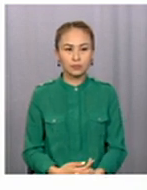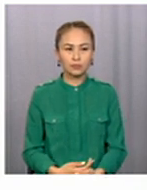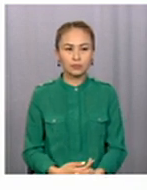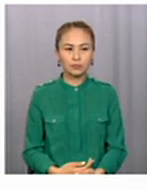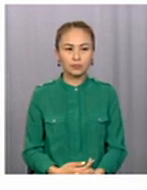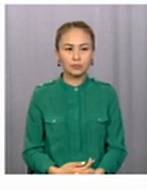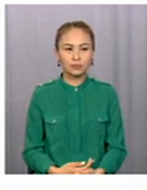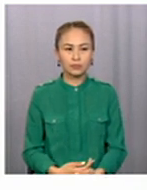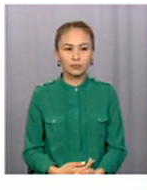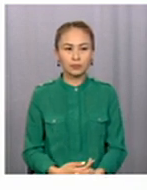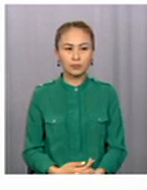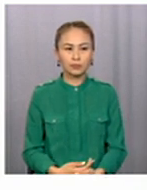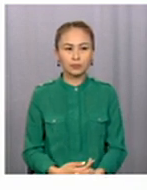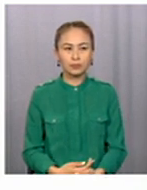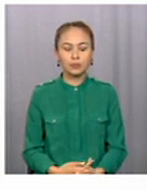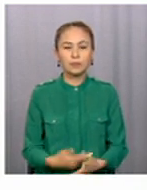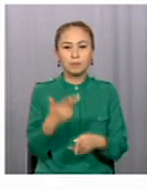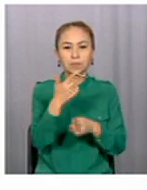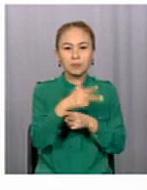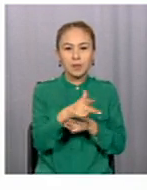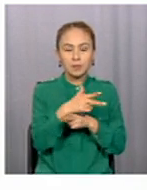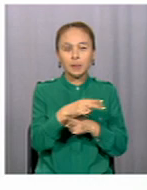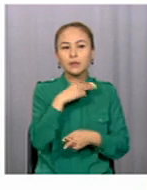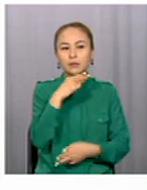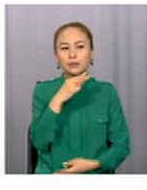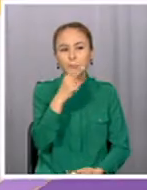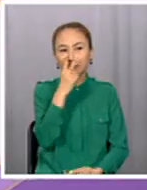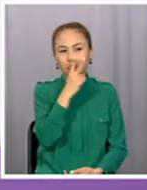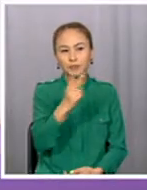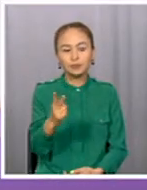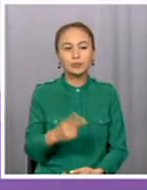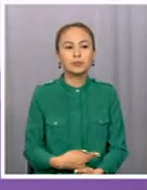бірге орындайық. Бейне материалға назар аударайық.